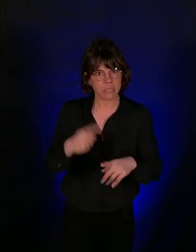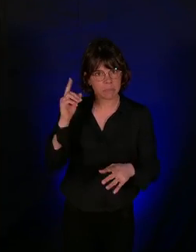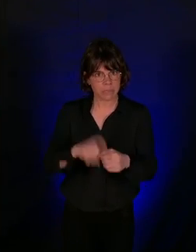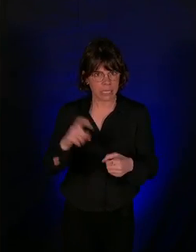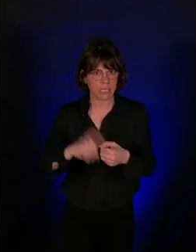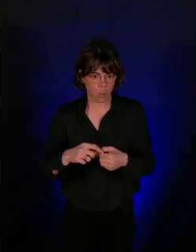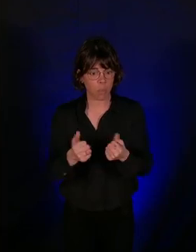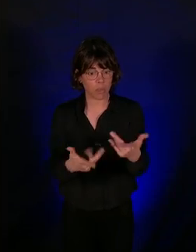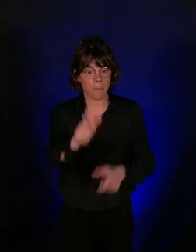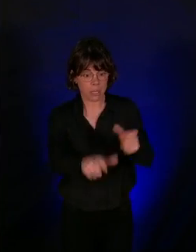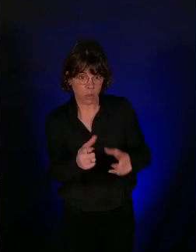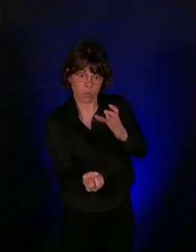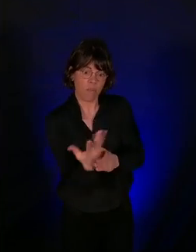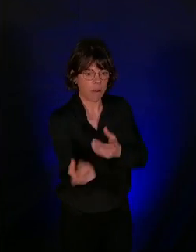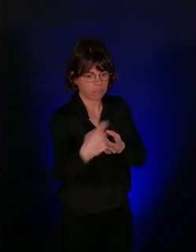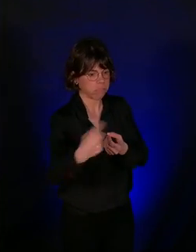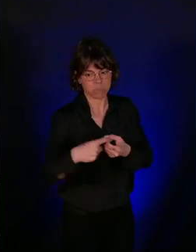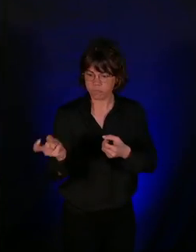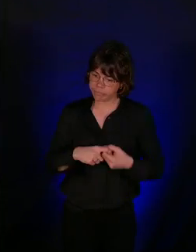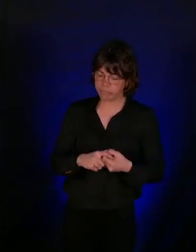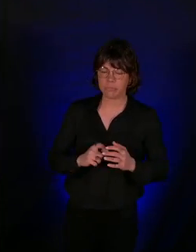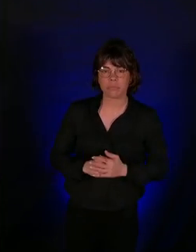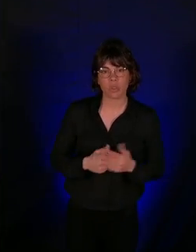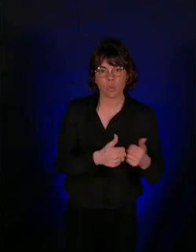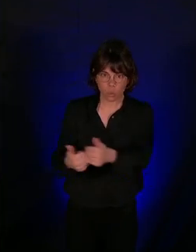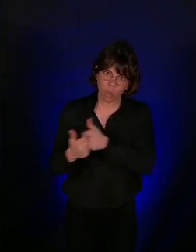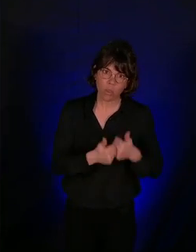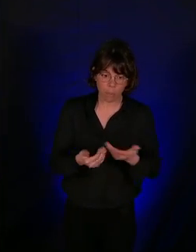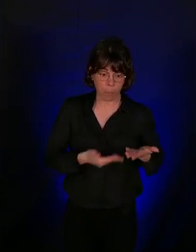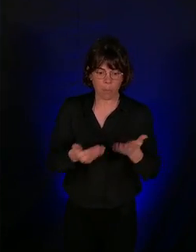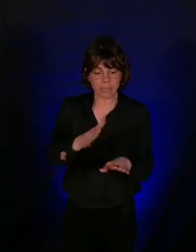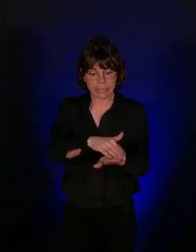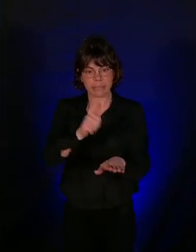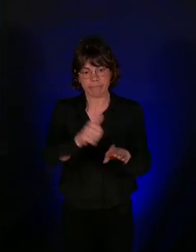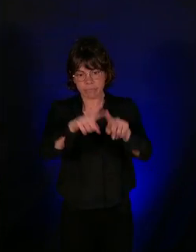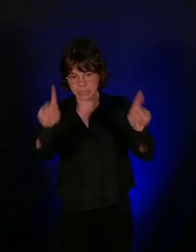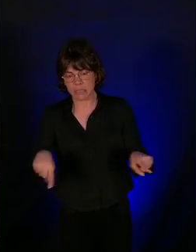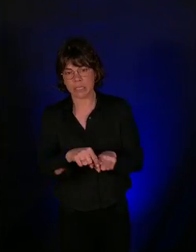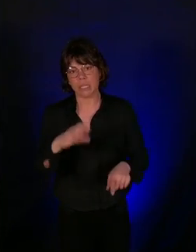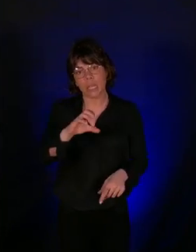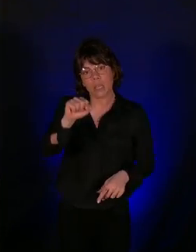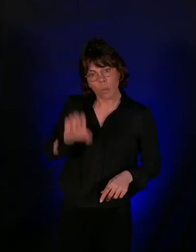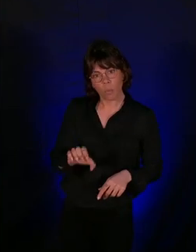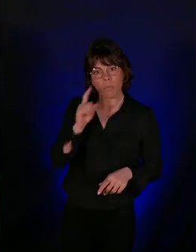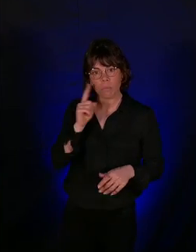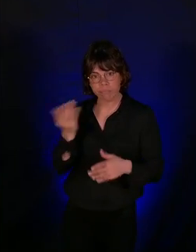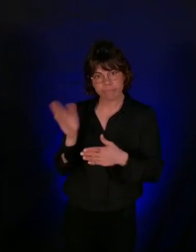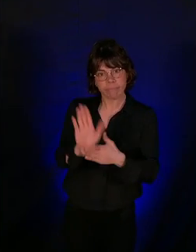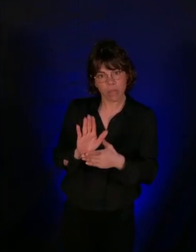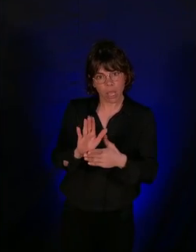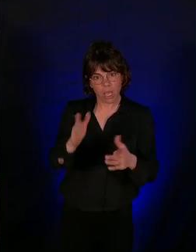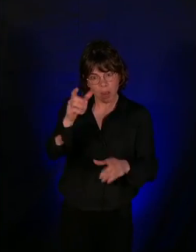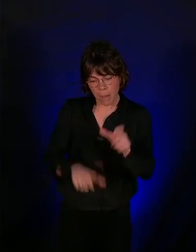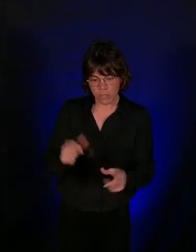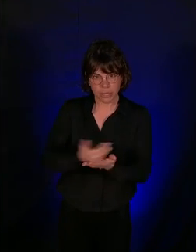nombreux collègues nous avons construit ensuite une liste pour les élections CSE qui visent à représenter la diversité des